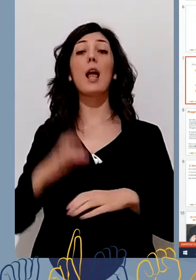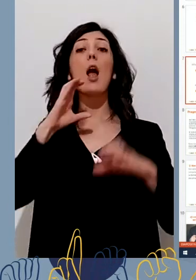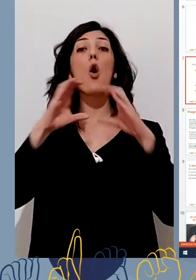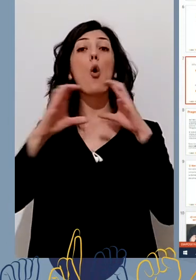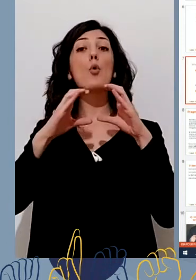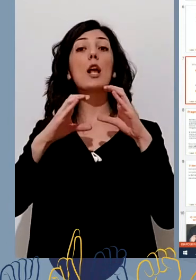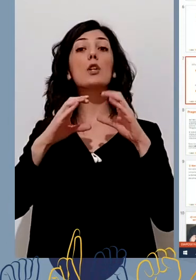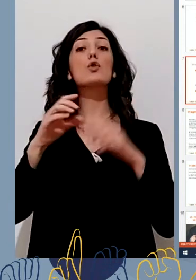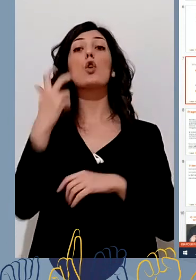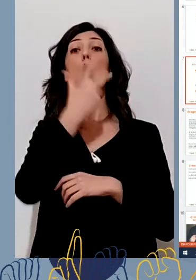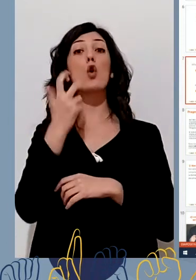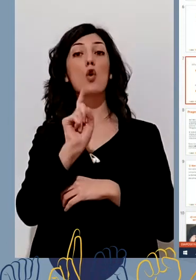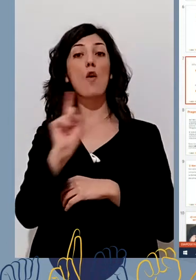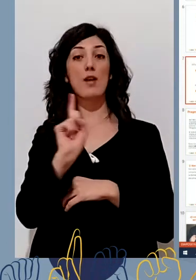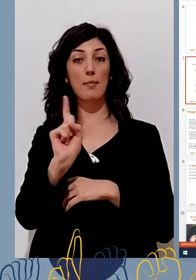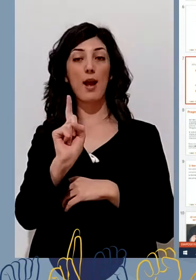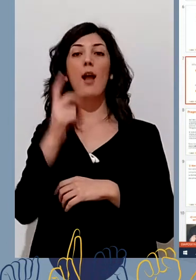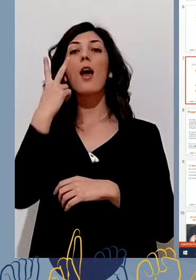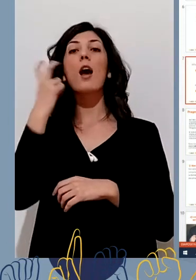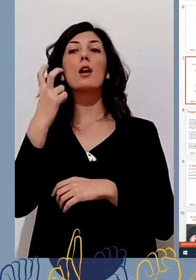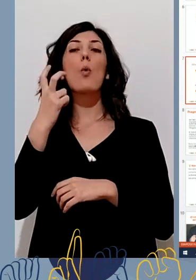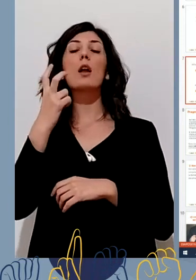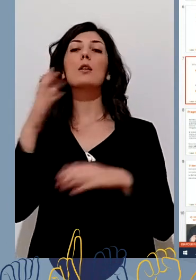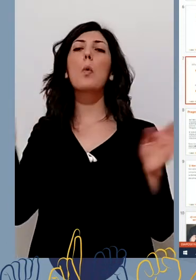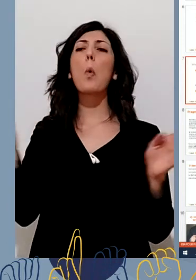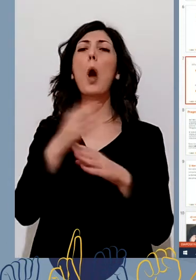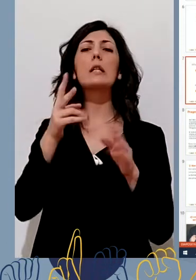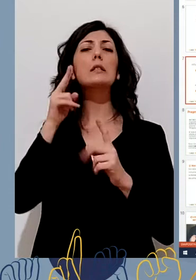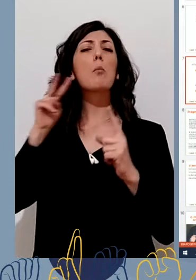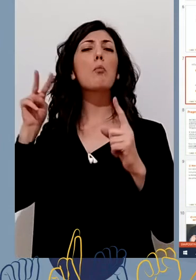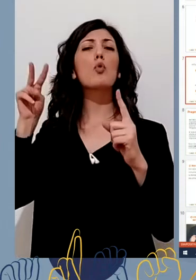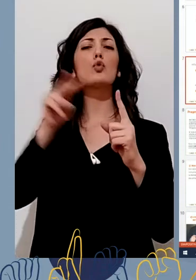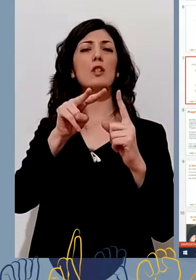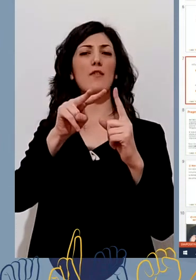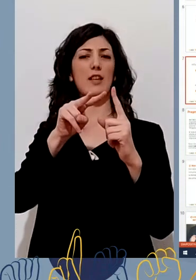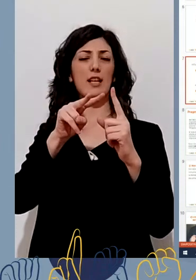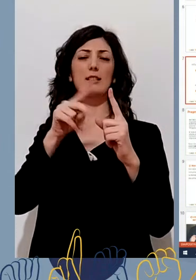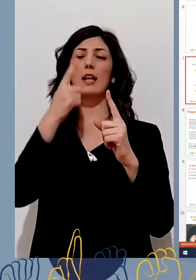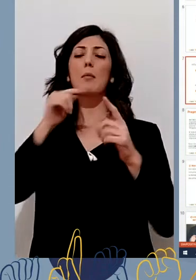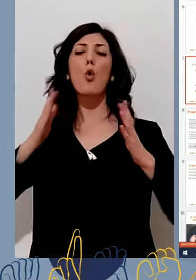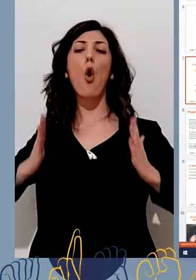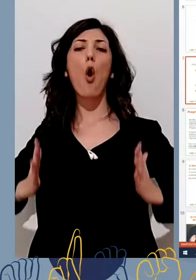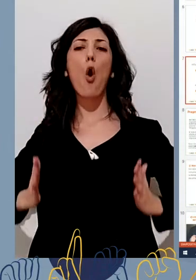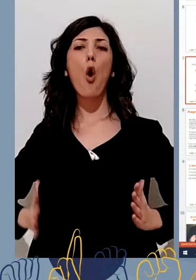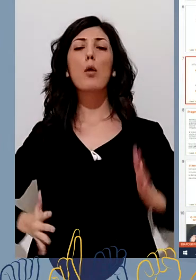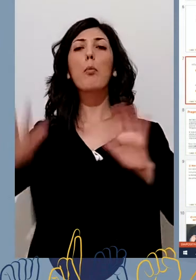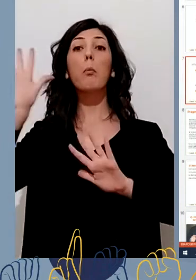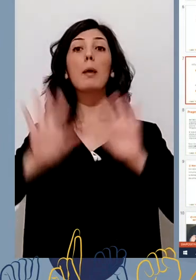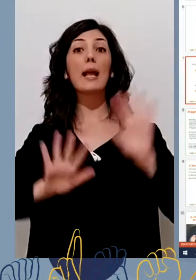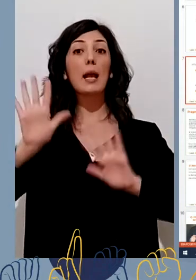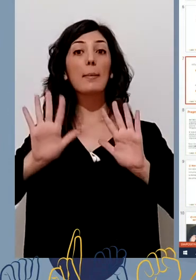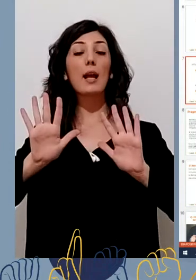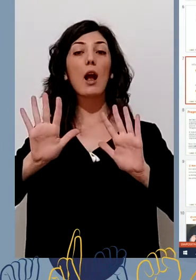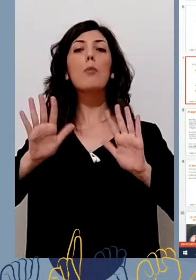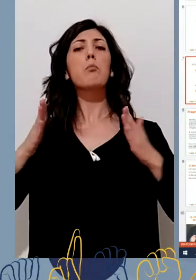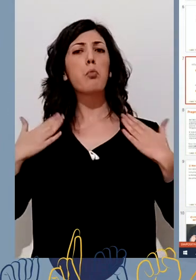riguarda tutto ciò che noi esprimiamo da un punto di vista analogico, ovvero del corpo, la mimica, la postura,